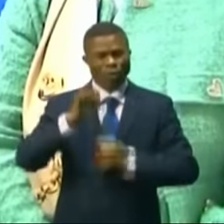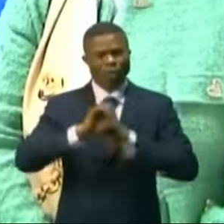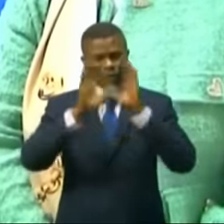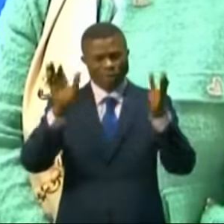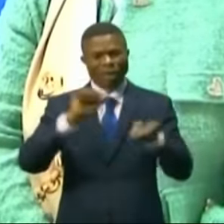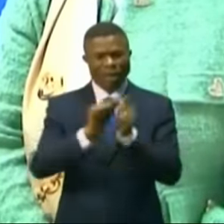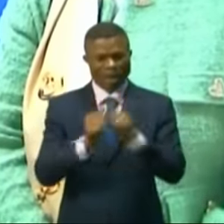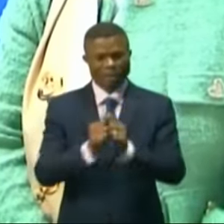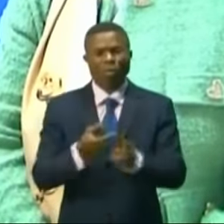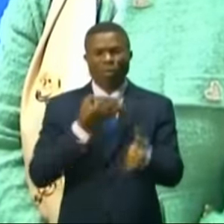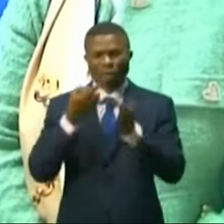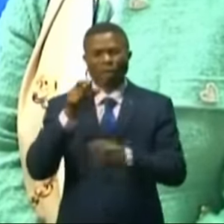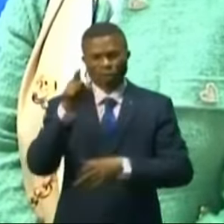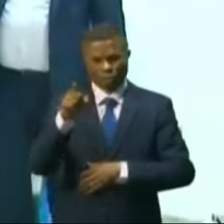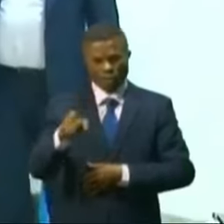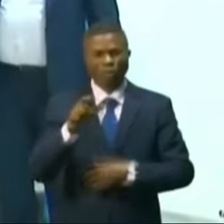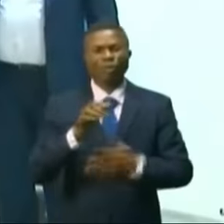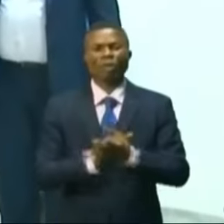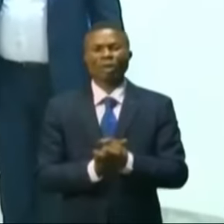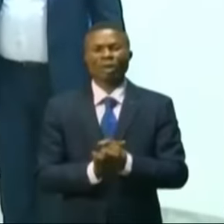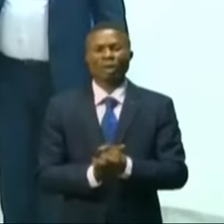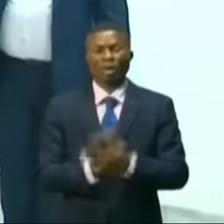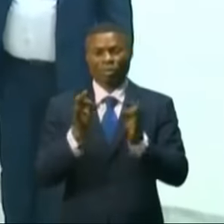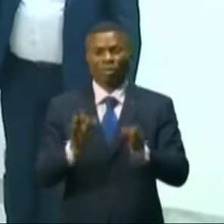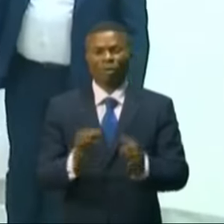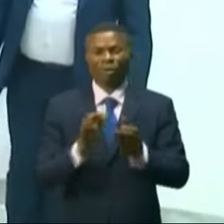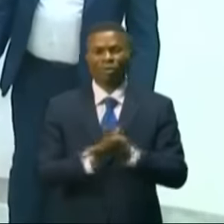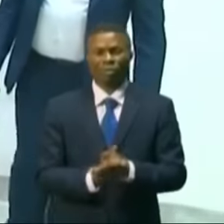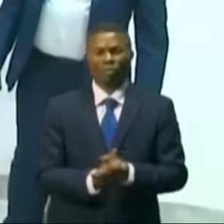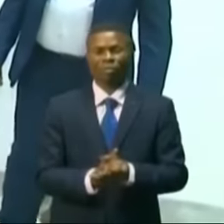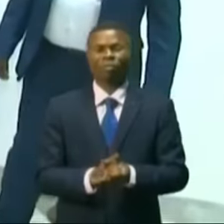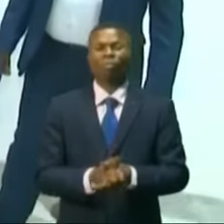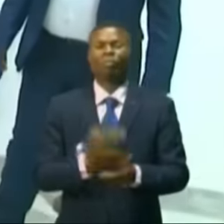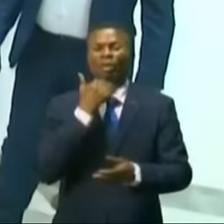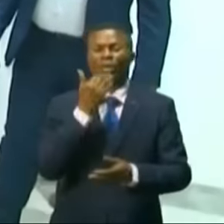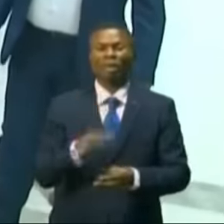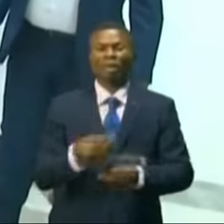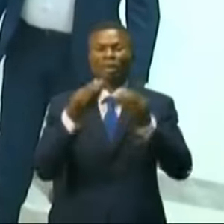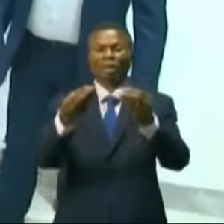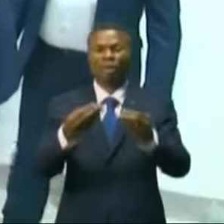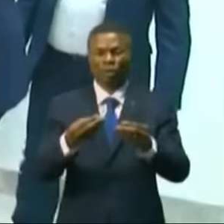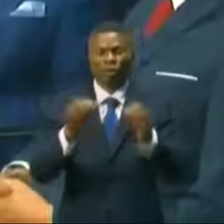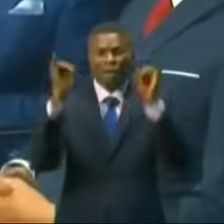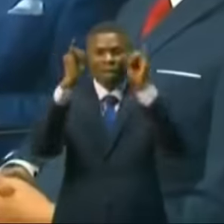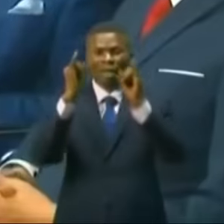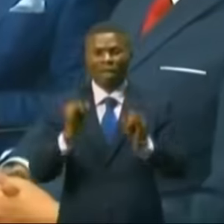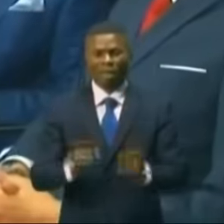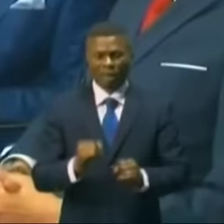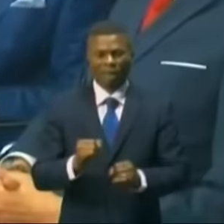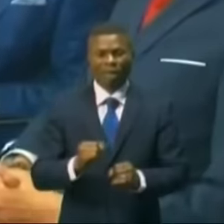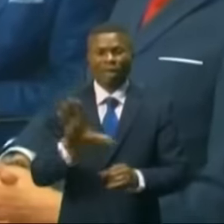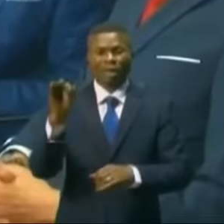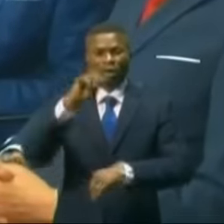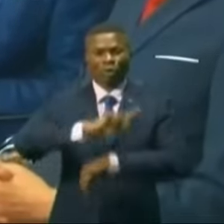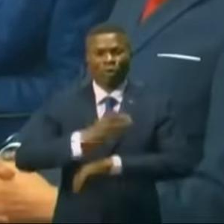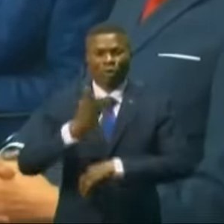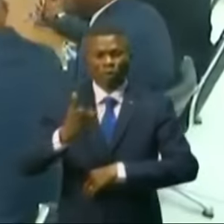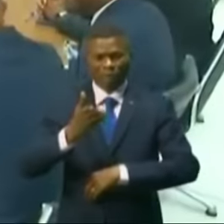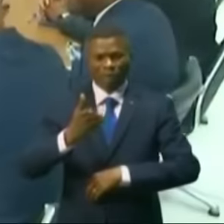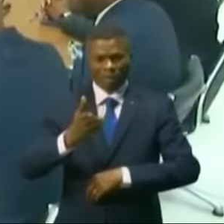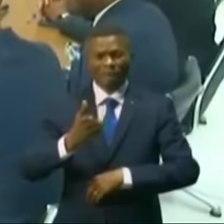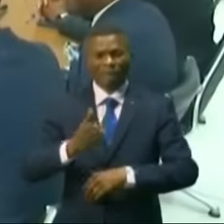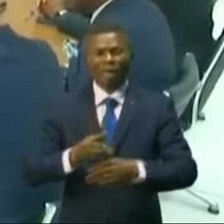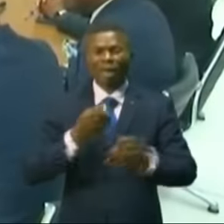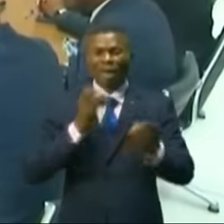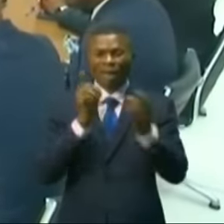les problématiques qui ont été posées. Par ailleurs, ces fournisseurs des services de l'Internet ont saisi cette occasion pour congratuler le